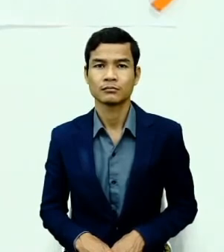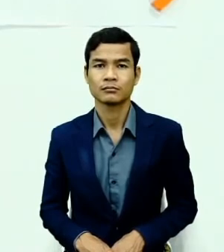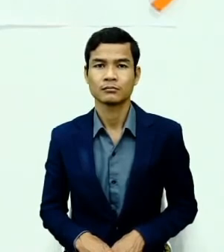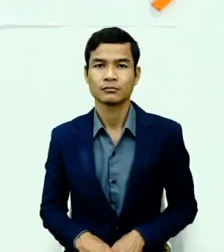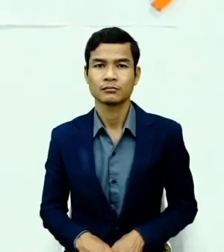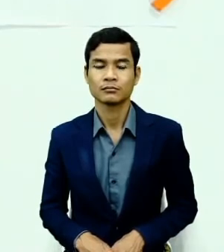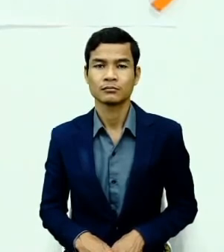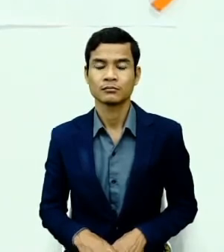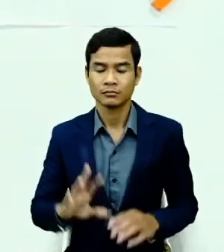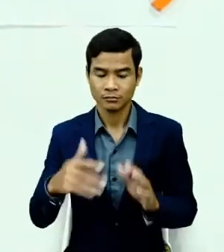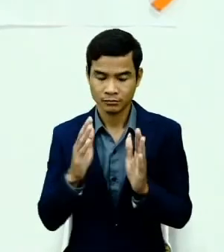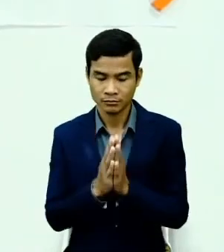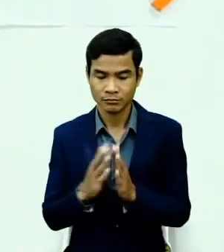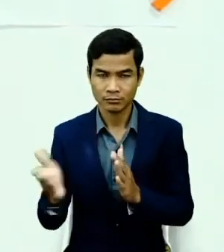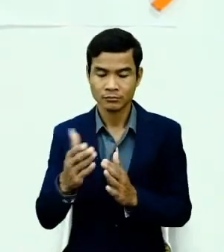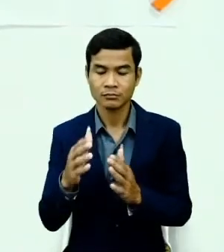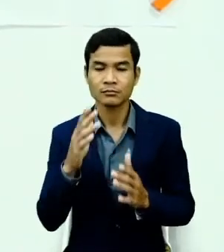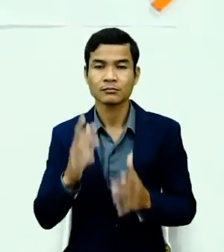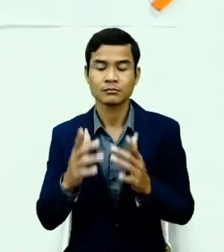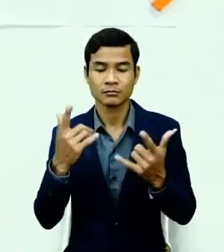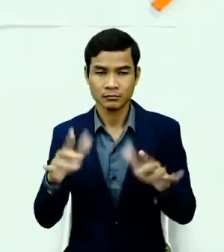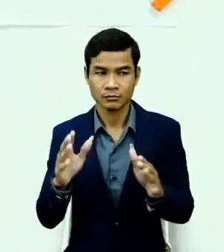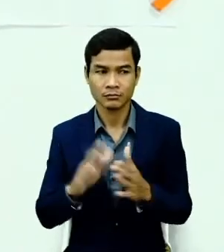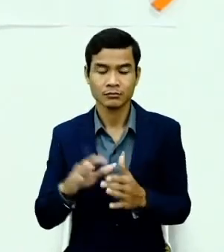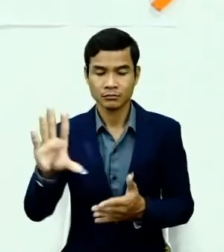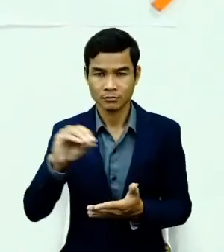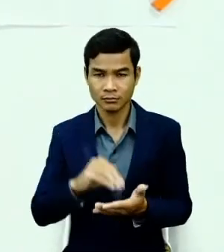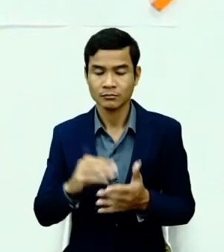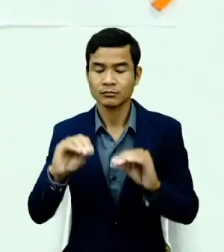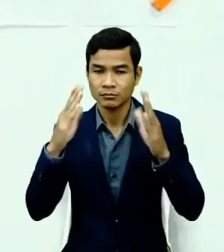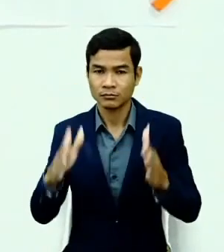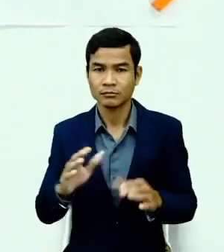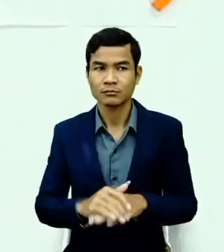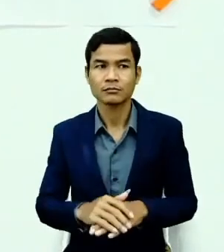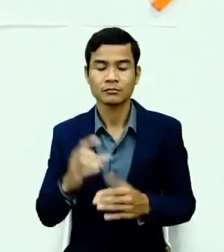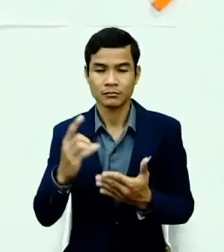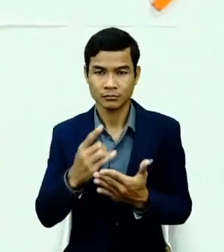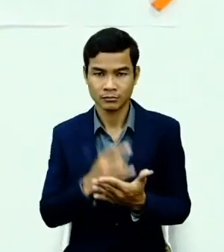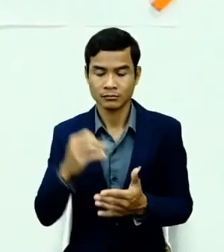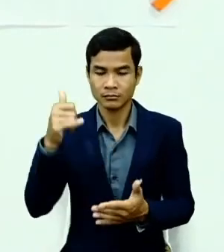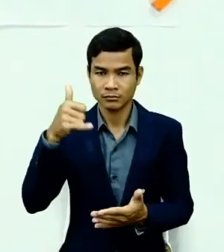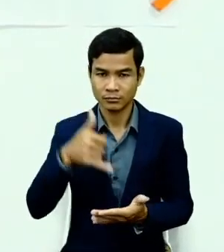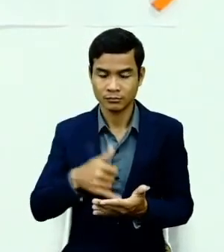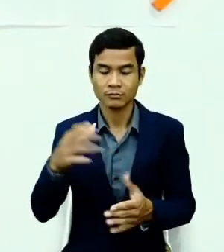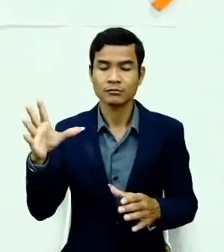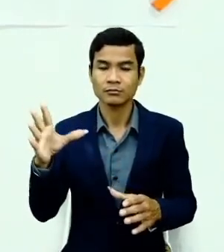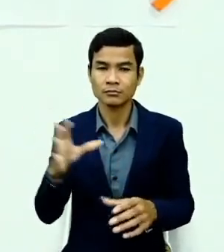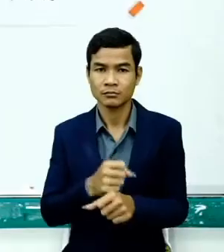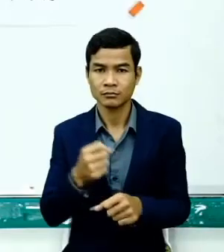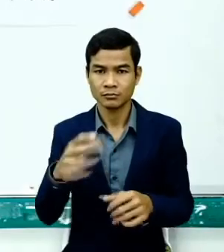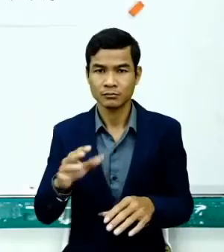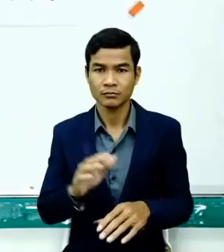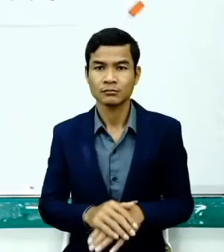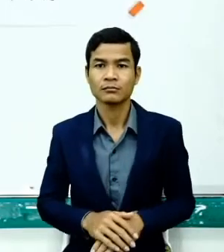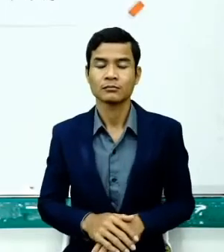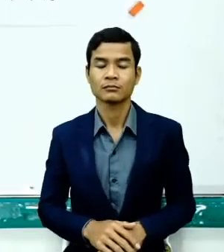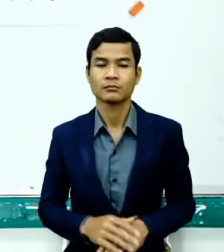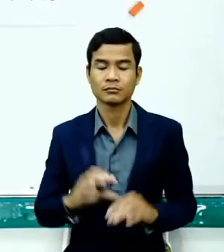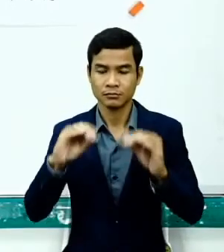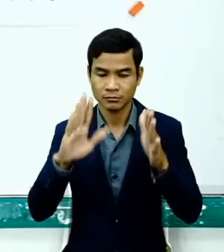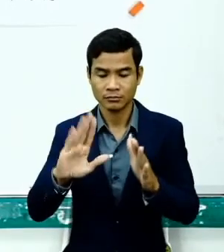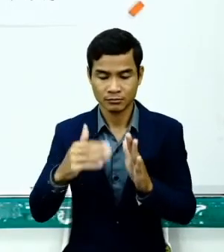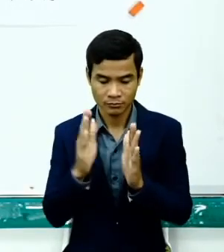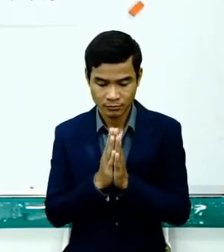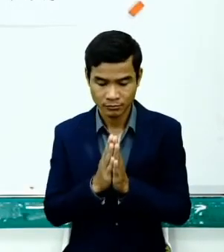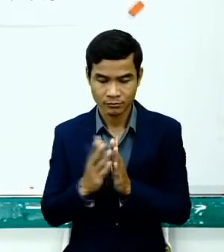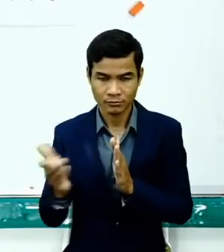ចាអរគុណកូនបើកូនរួចរាល់ហើយអ្នកគ្រូចាមេរៀនរបស់យើងថ្ងៃនេះក៏បានដល់ទីបញ្ចប់ដែរអ្នកគ្រូក៏សូមអរគុ